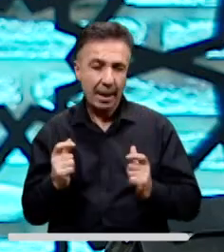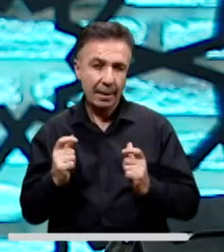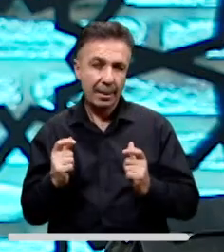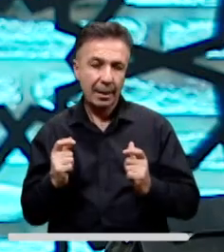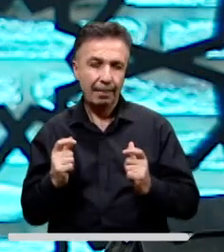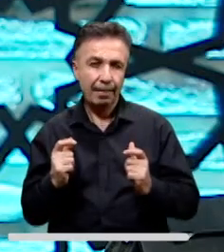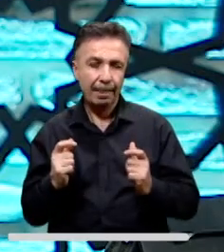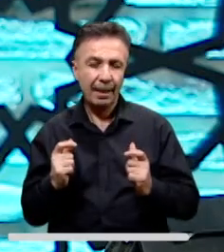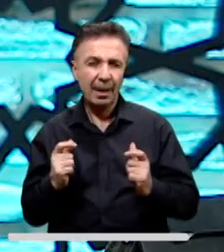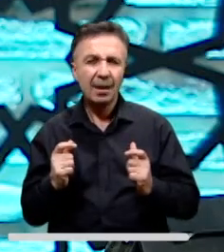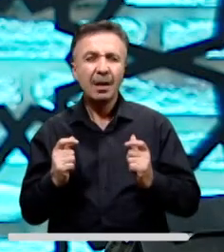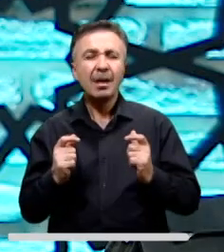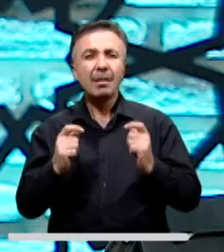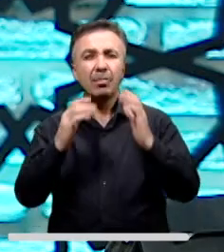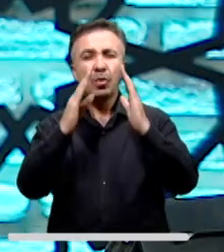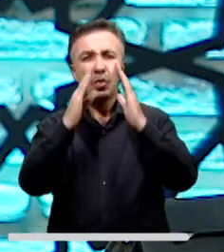hasar almayan camilerde